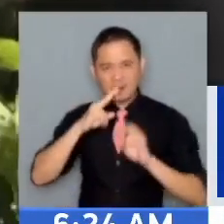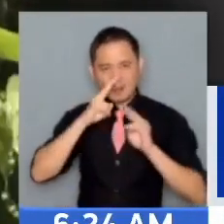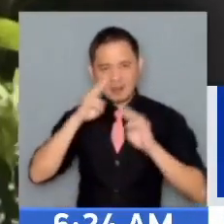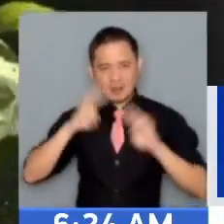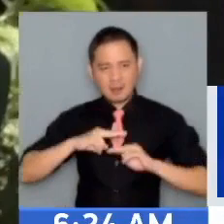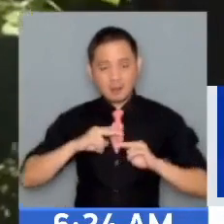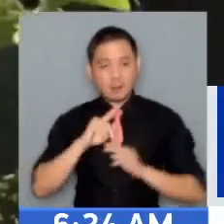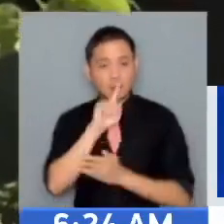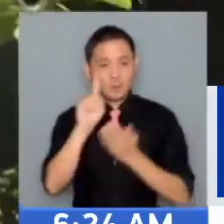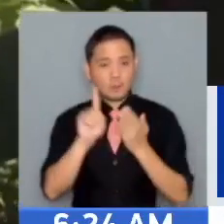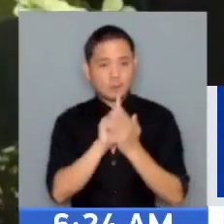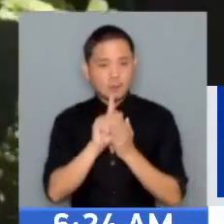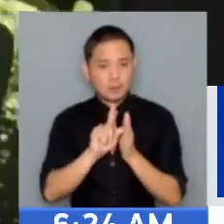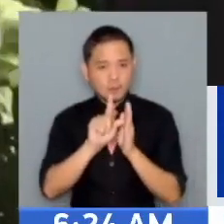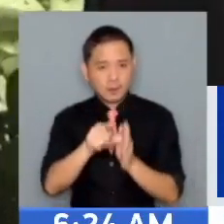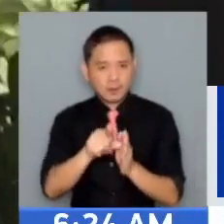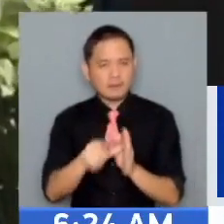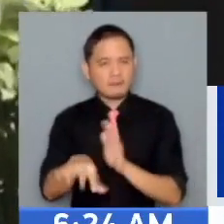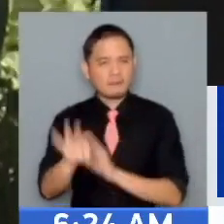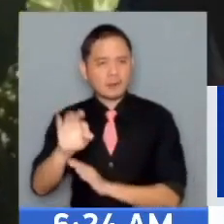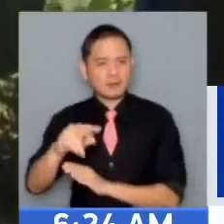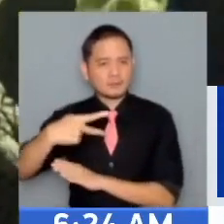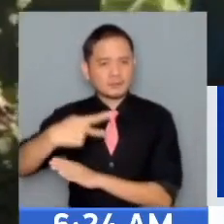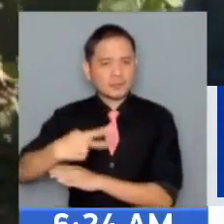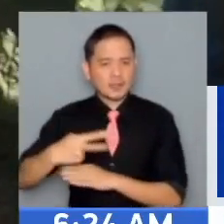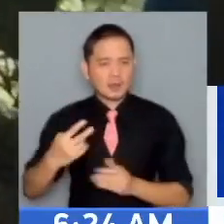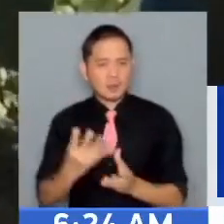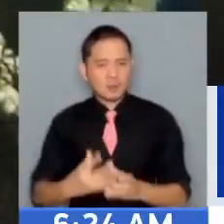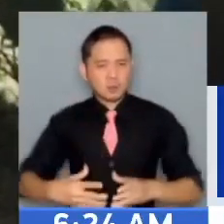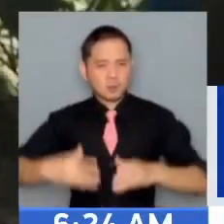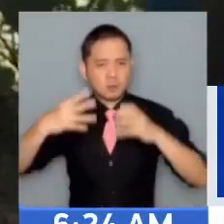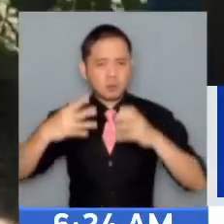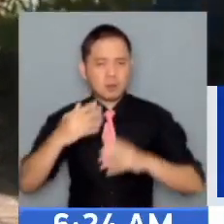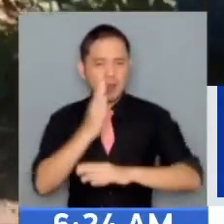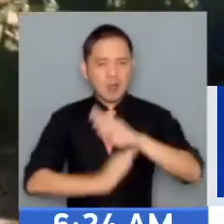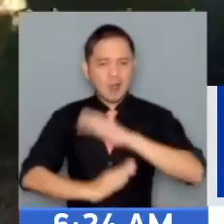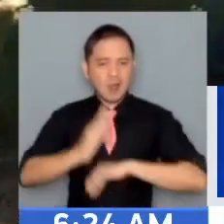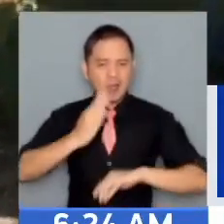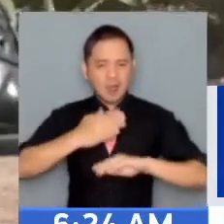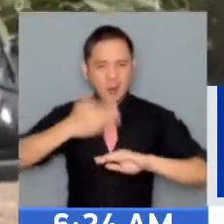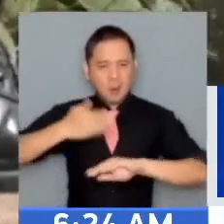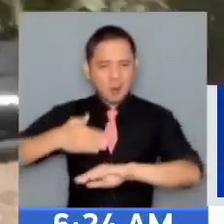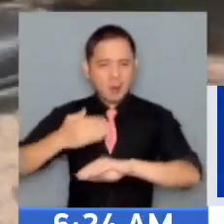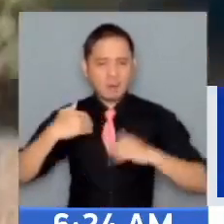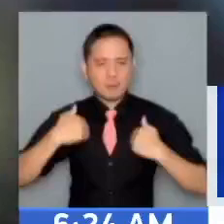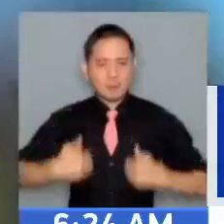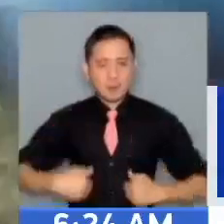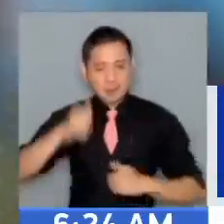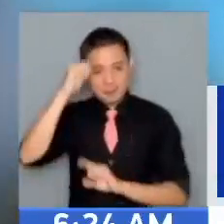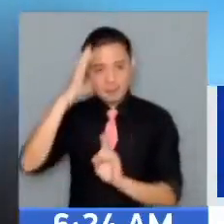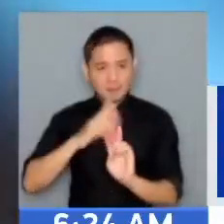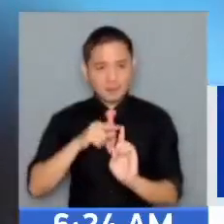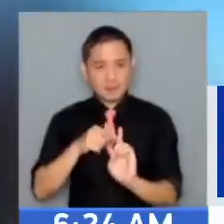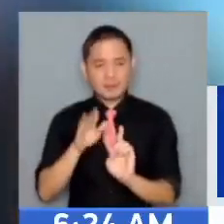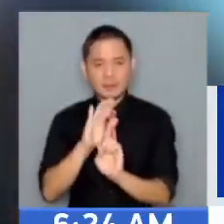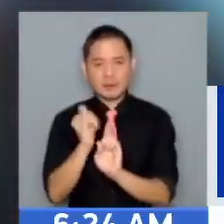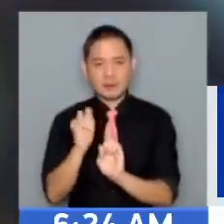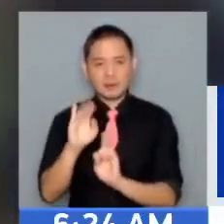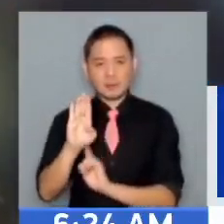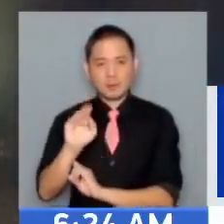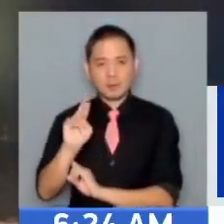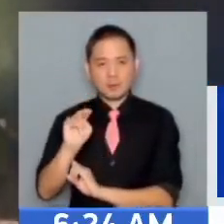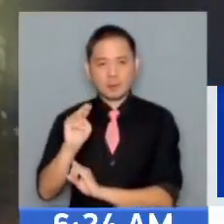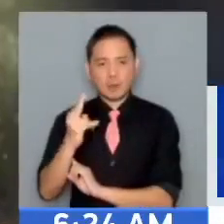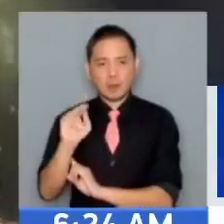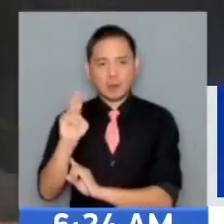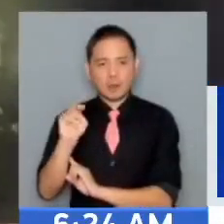naman ang isang sako na may putol-putol na katawan ng isang lalaki sa gilid ng floodway sa barangay Buhang Saharo. May saksak